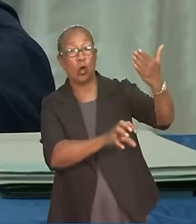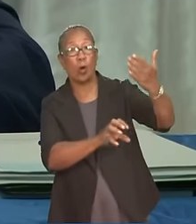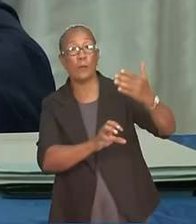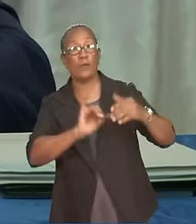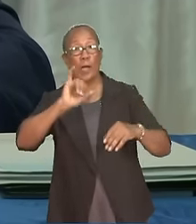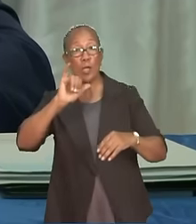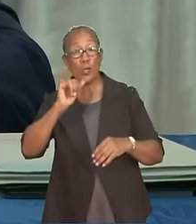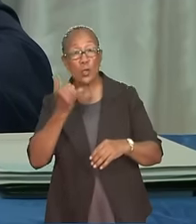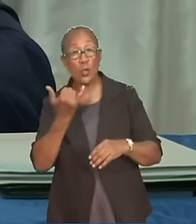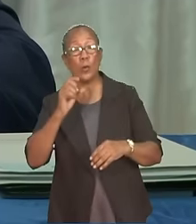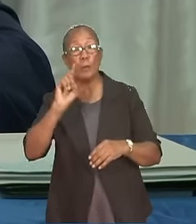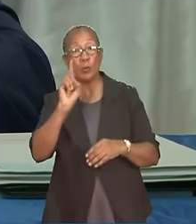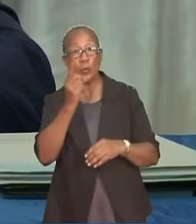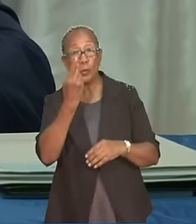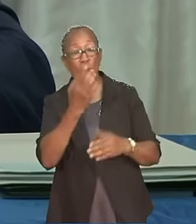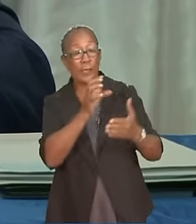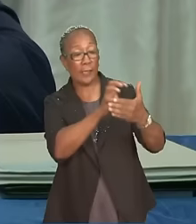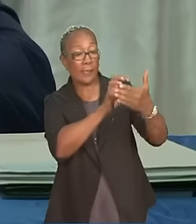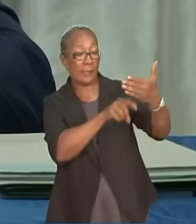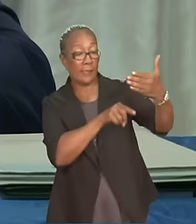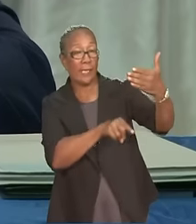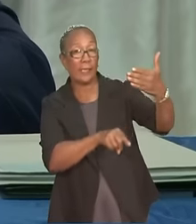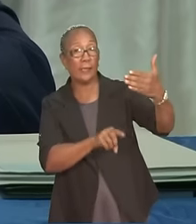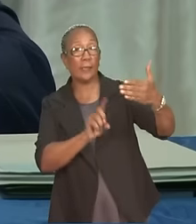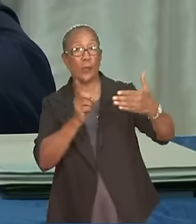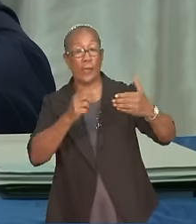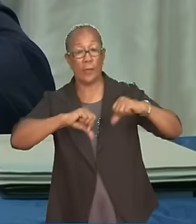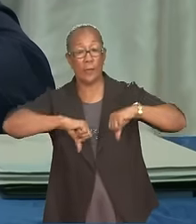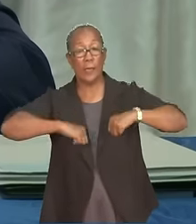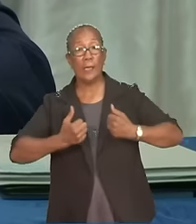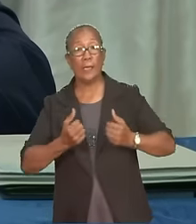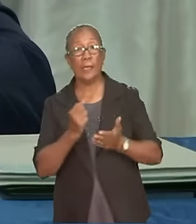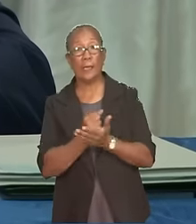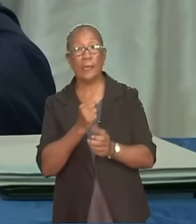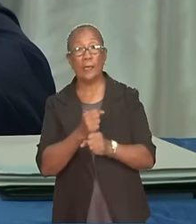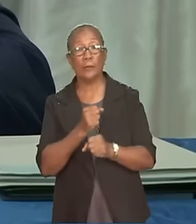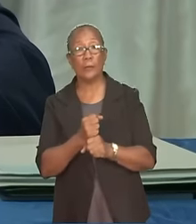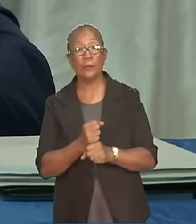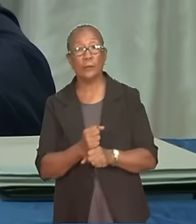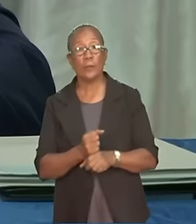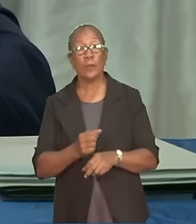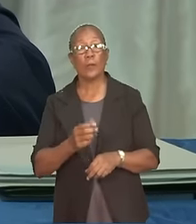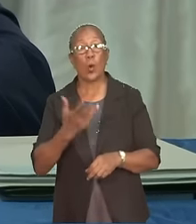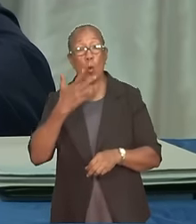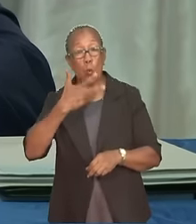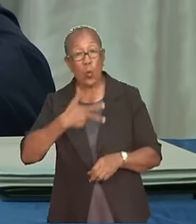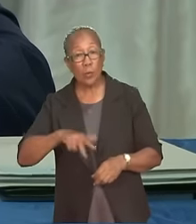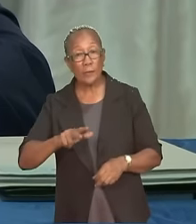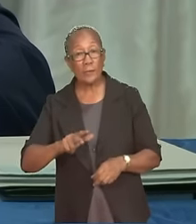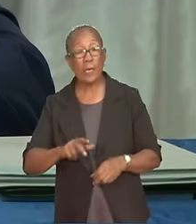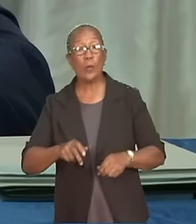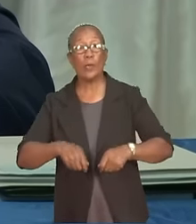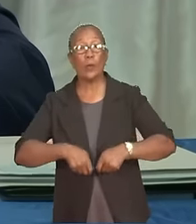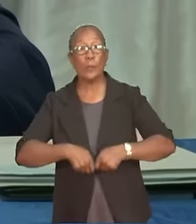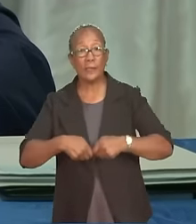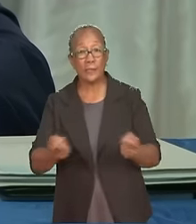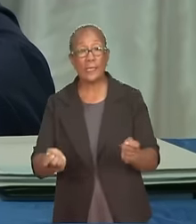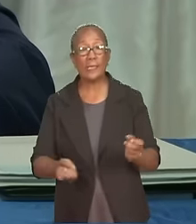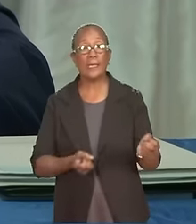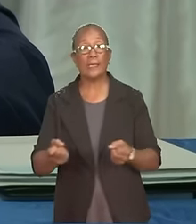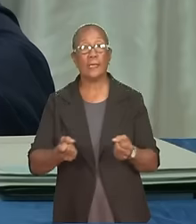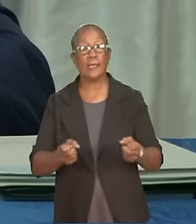nieuwe prioriteiten die wij gaan implementeren. Aanstaande woensdag worden deze prioriteiten gepresenteerd in de